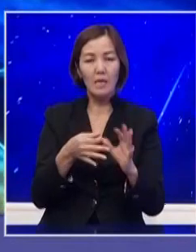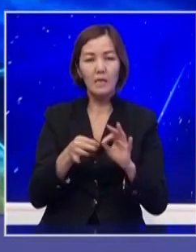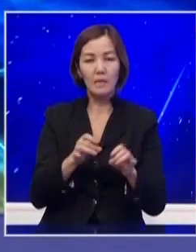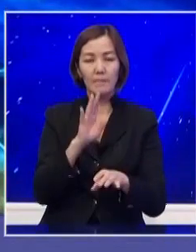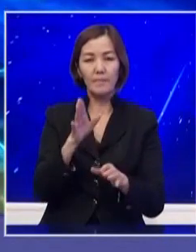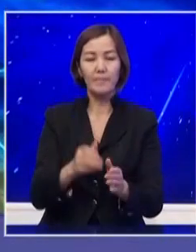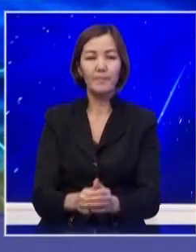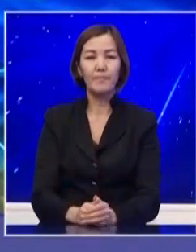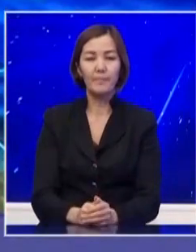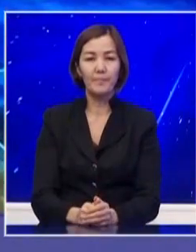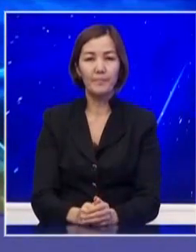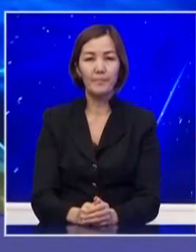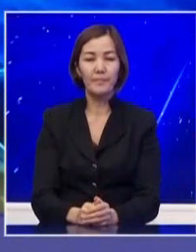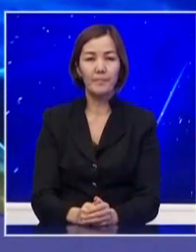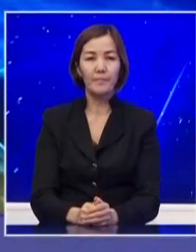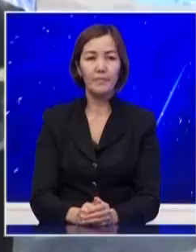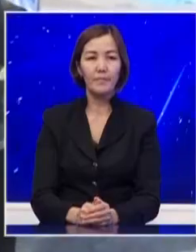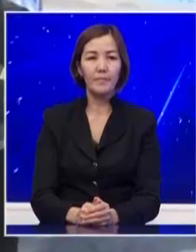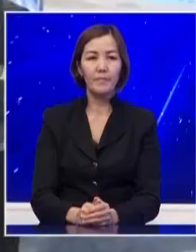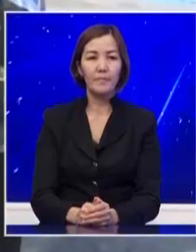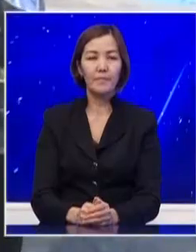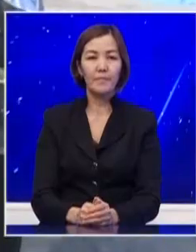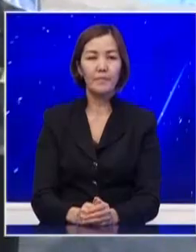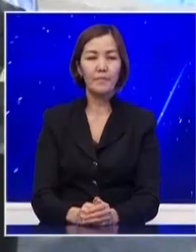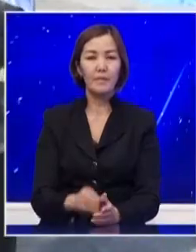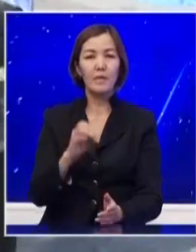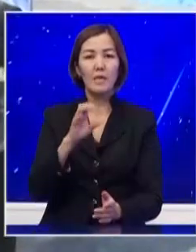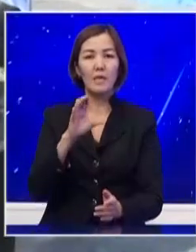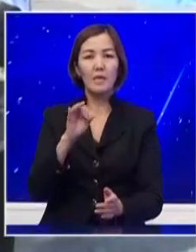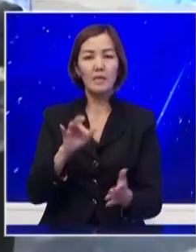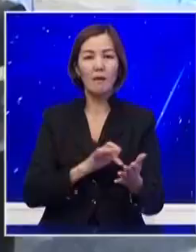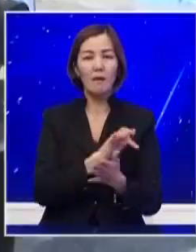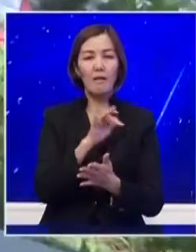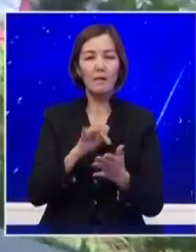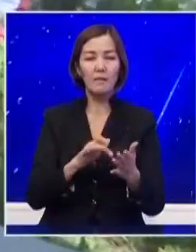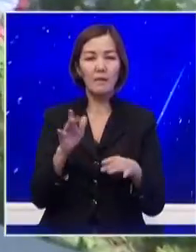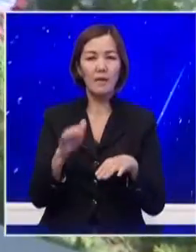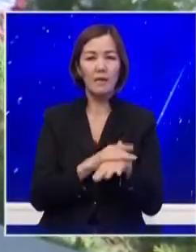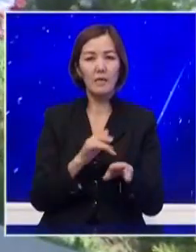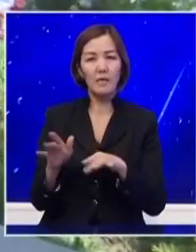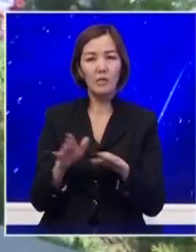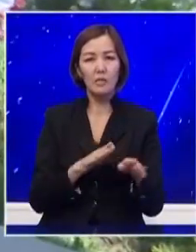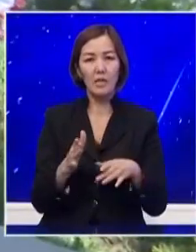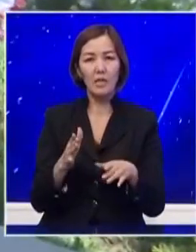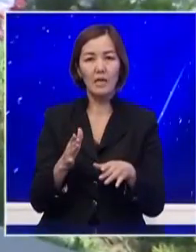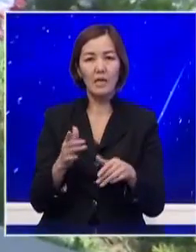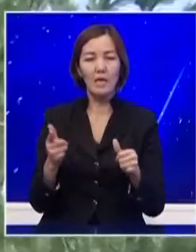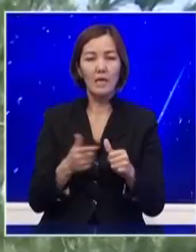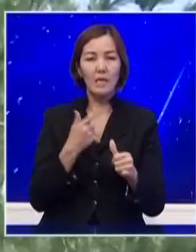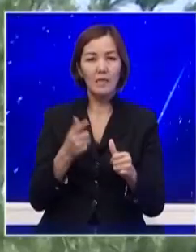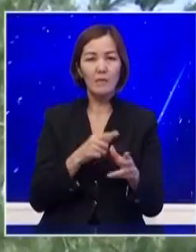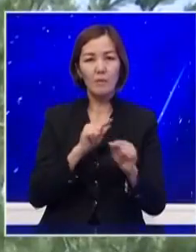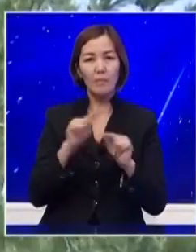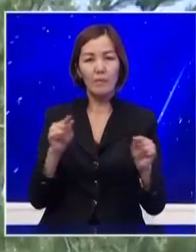кеңірек тілшімізді оқытырады. Есік қаласына табан тіреген қонақтар игі шара басын есімі рулы елдің ұранына айналған